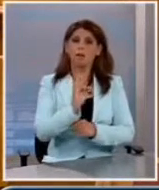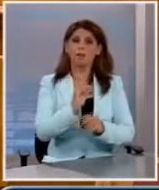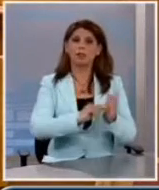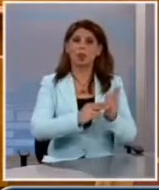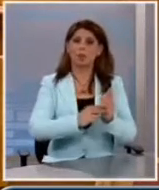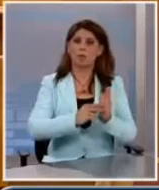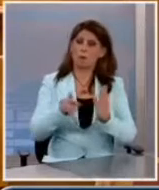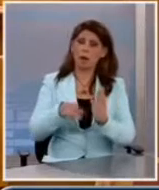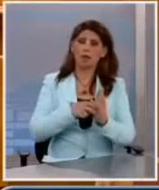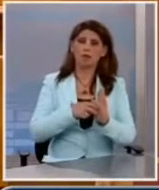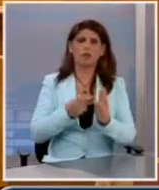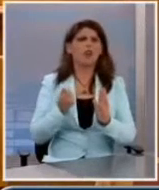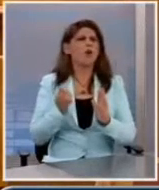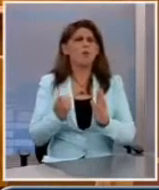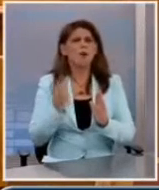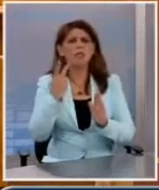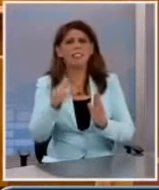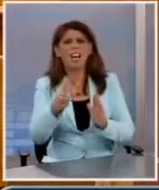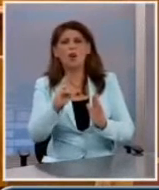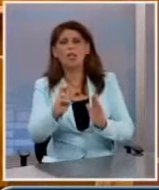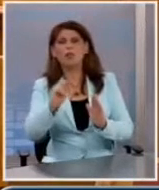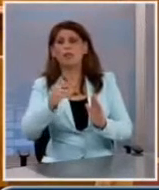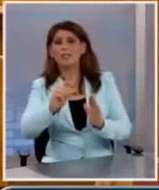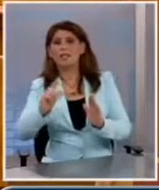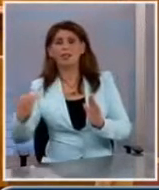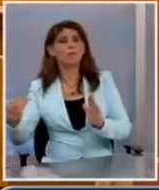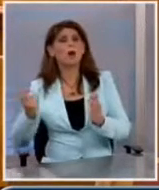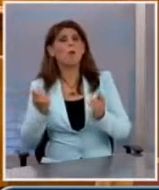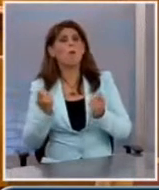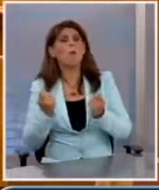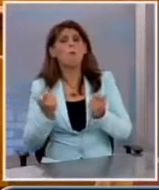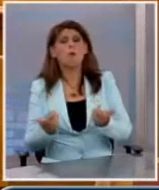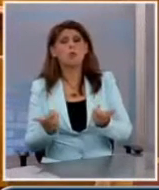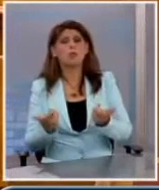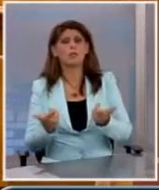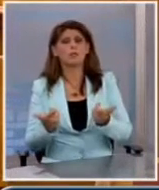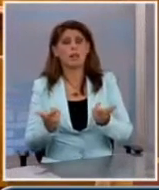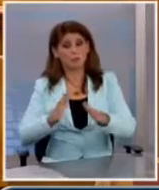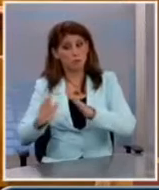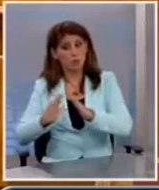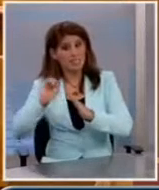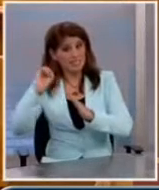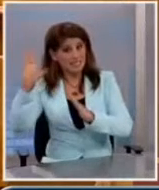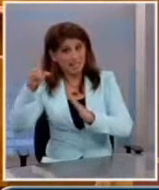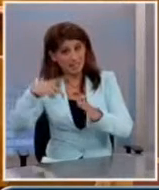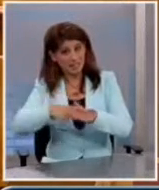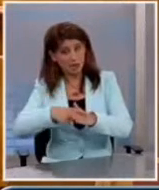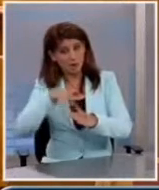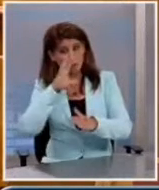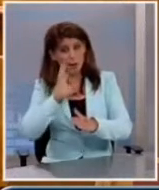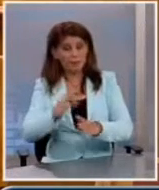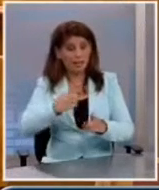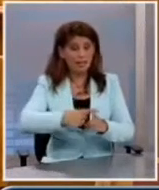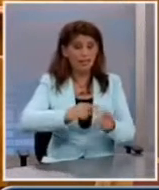οικονομία. Πόσα πήγαν από τα 220 δισεκατομμύρια προστατεύοντας τις ξένες τράπεζες στην πραγματική